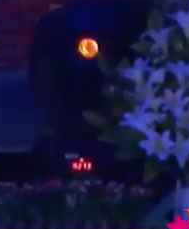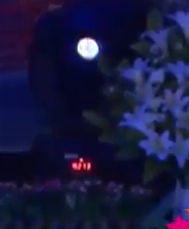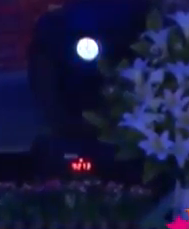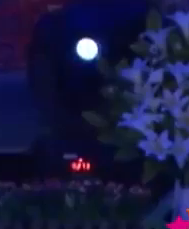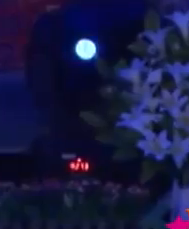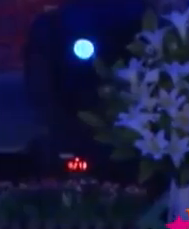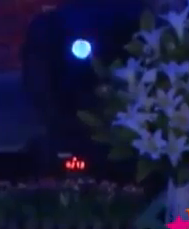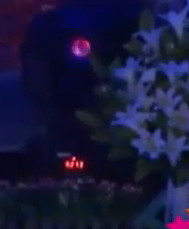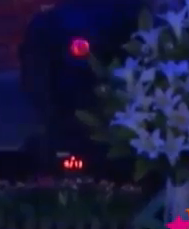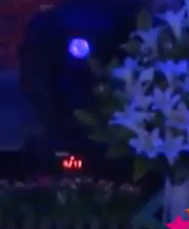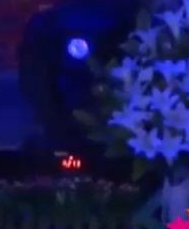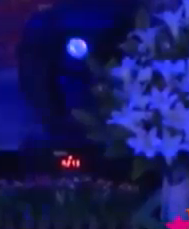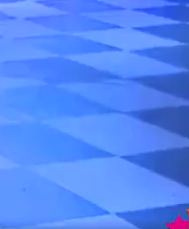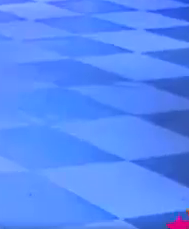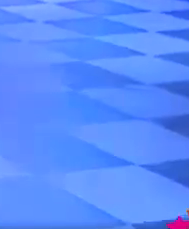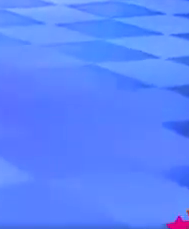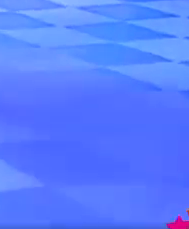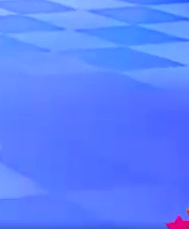이야기